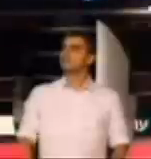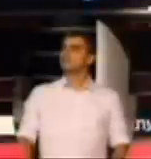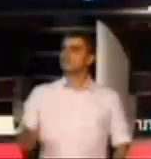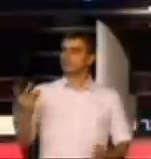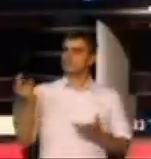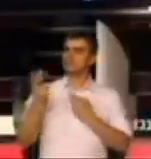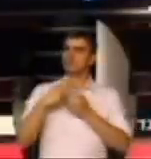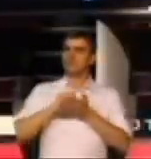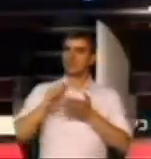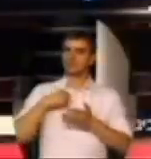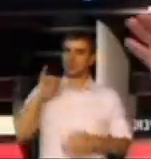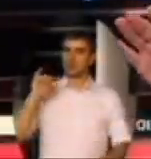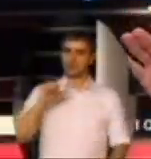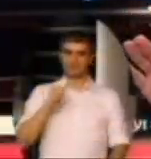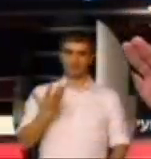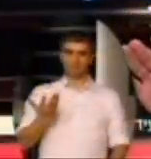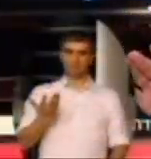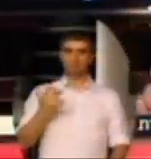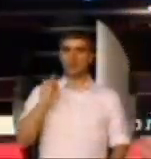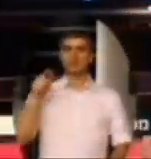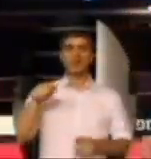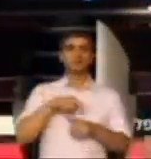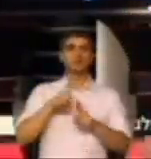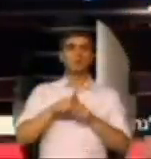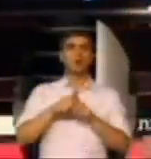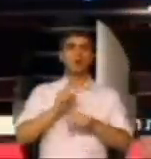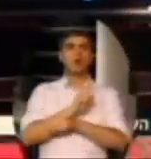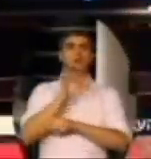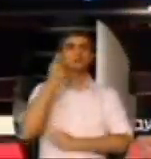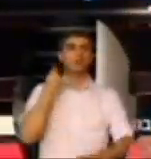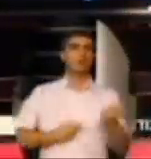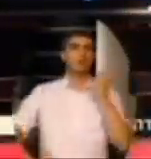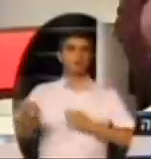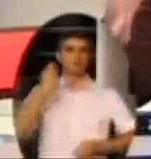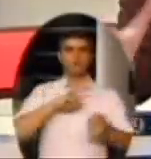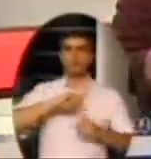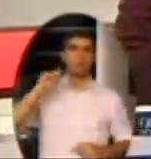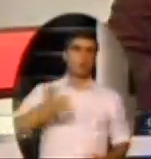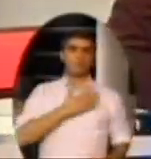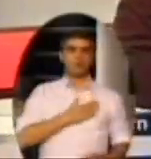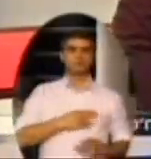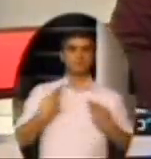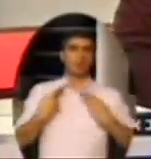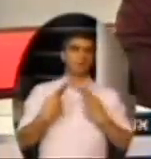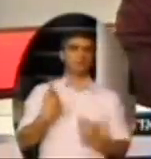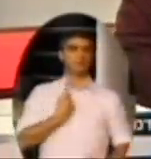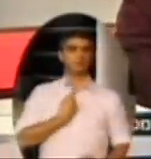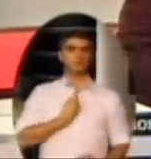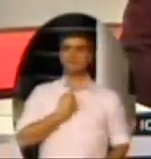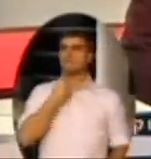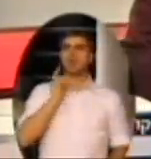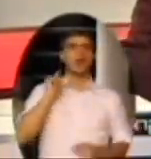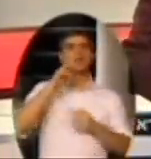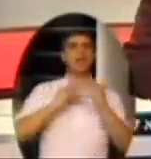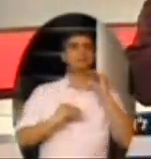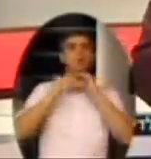ירון אברהם שלום ליך תראה עכשיו זה עונת המסחר רציתי להגיד כלומר כולם רוצים לשווק את עצמם ולהגיע